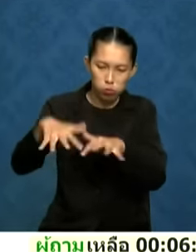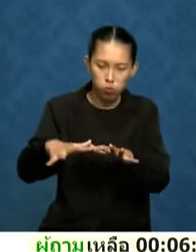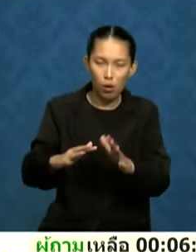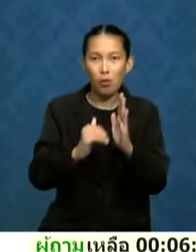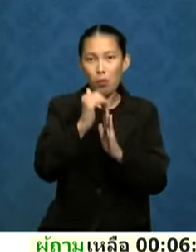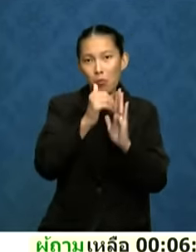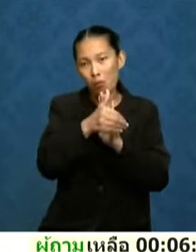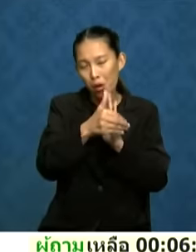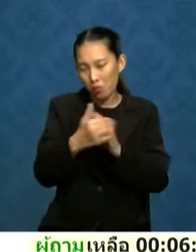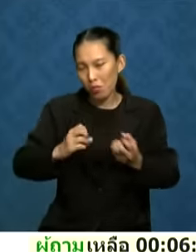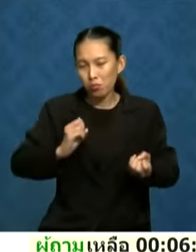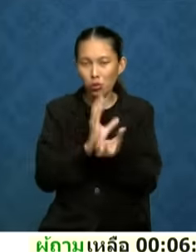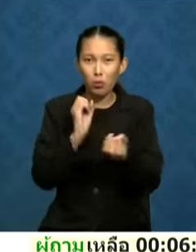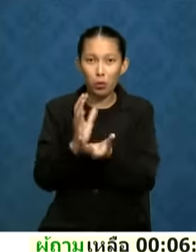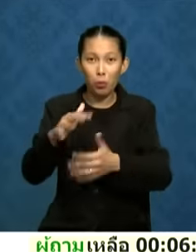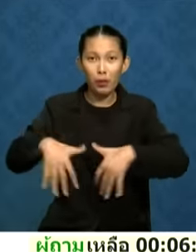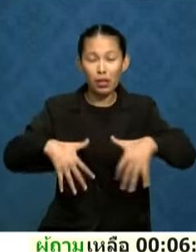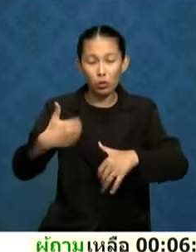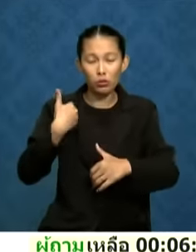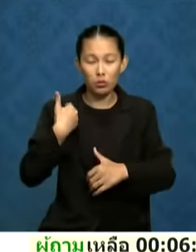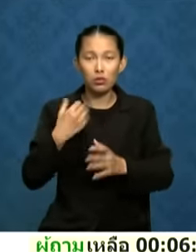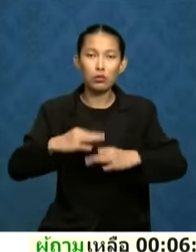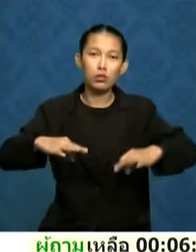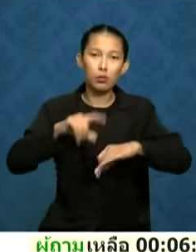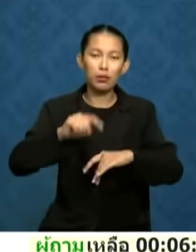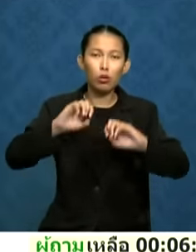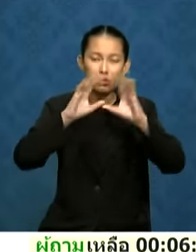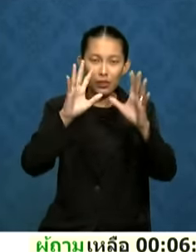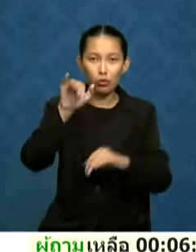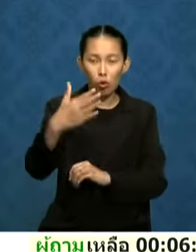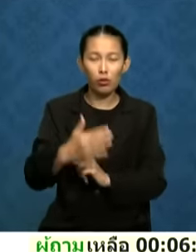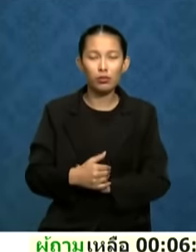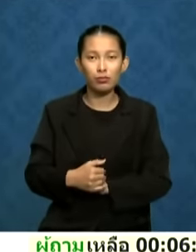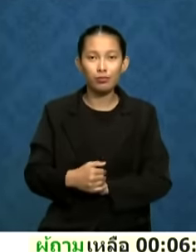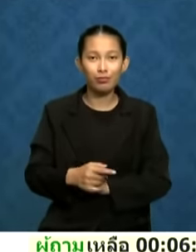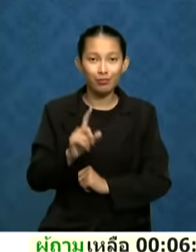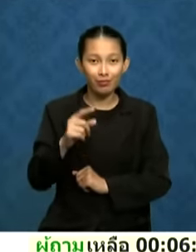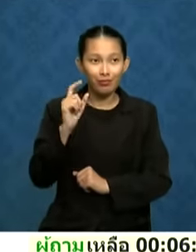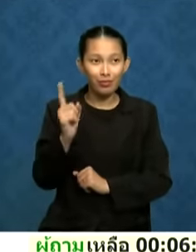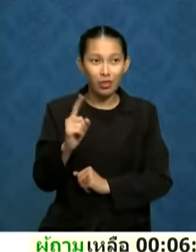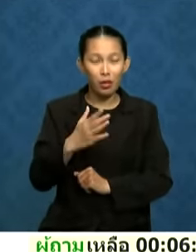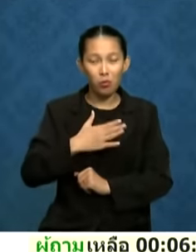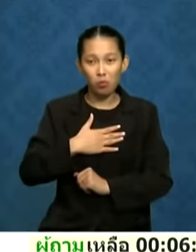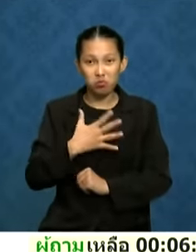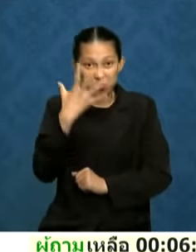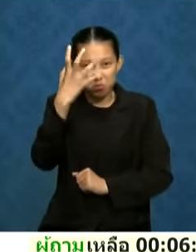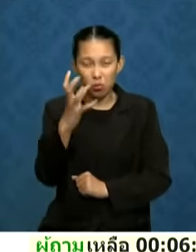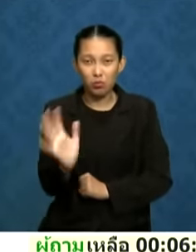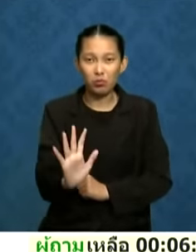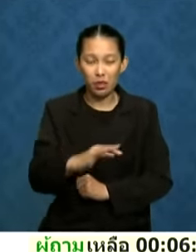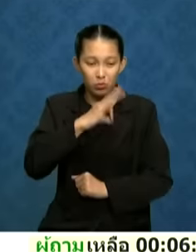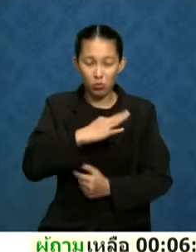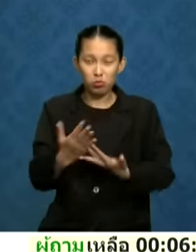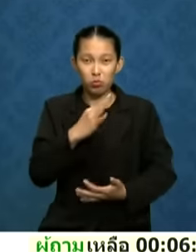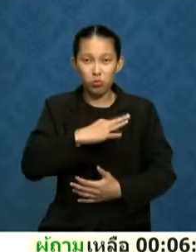ภาคเี่ยและพ LLC กำลมปัญหาเพนั้อยากจะเคียas ให้ชัเก็นขอนเพะนั้นบนząาว้ใหาไมได้มีอาการพรีชแตกรู้ส